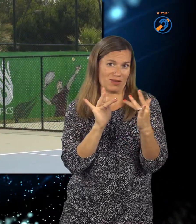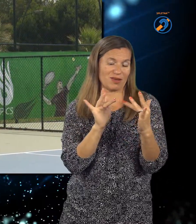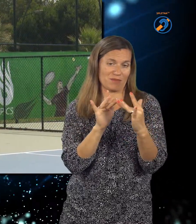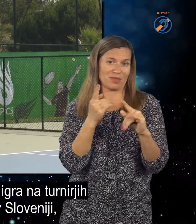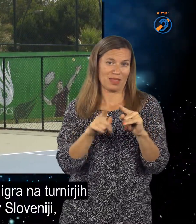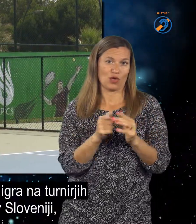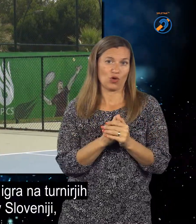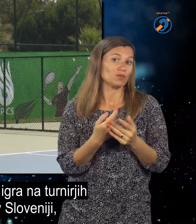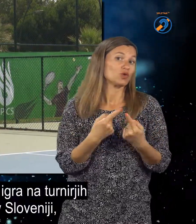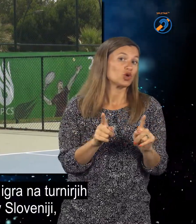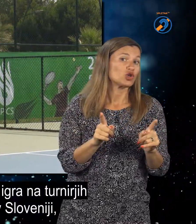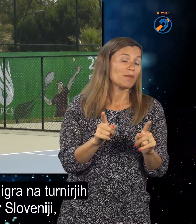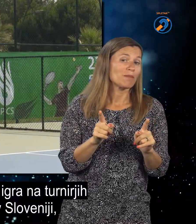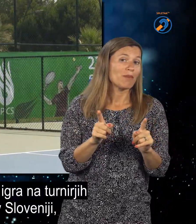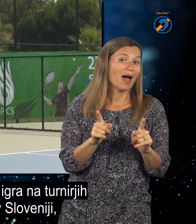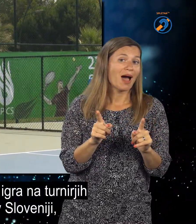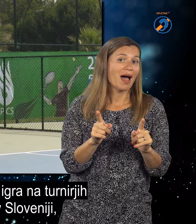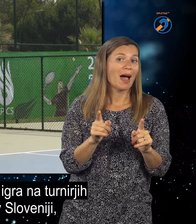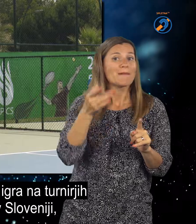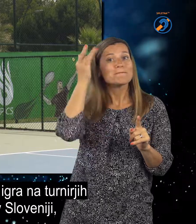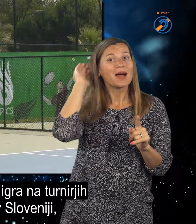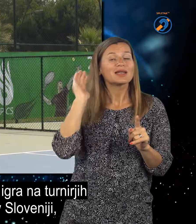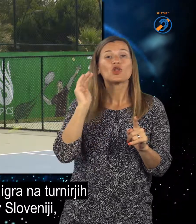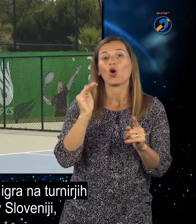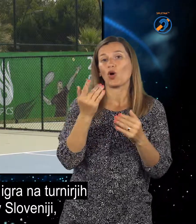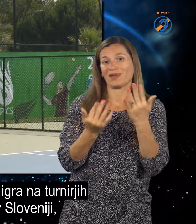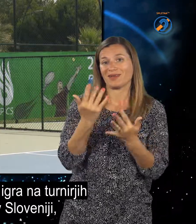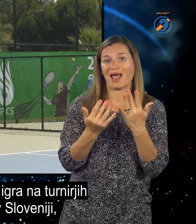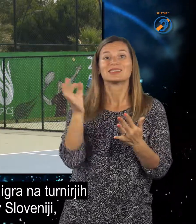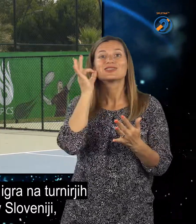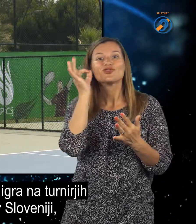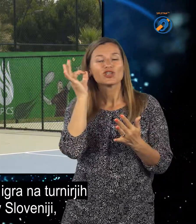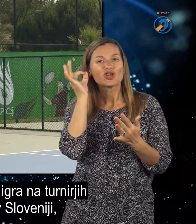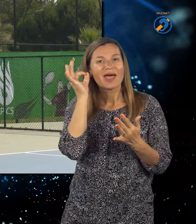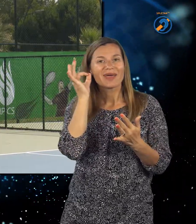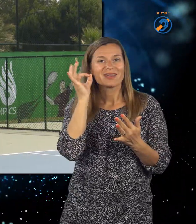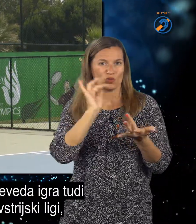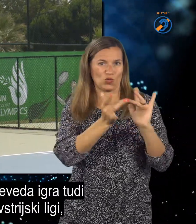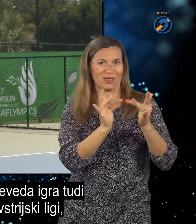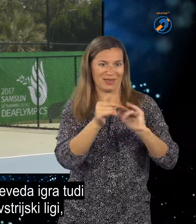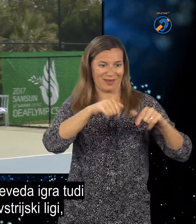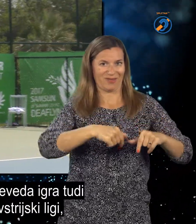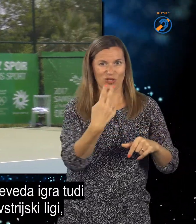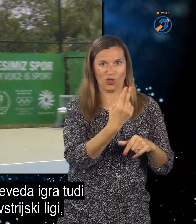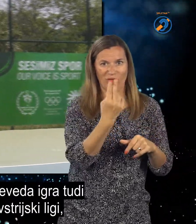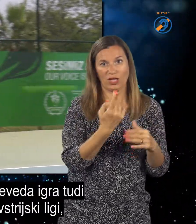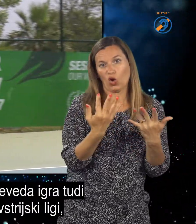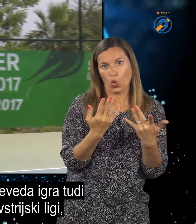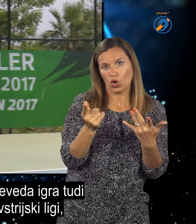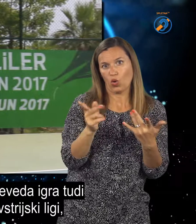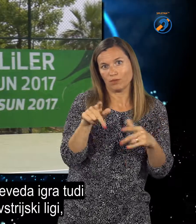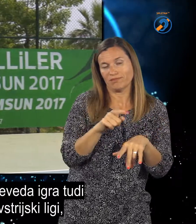plati. Drugače pa Marino igra slišeče turnire, tukaj v Sloveniji, koliko